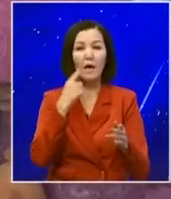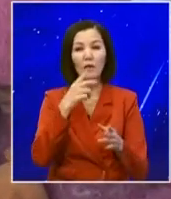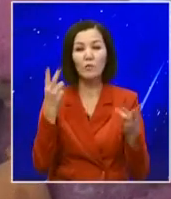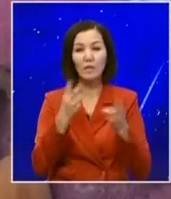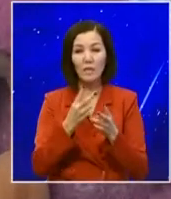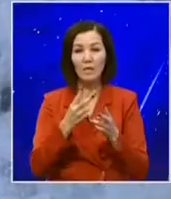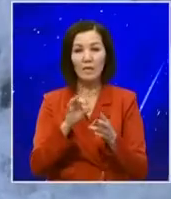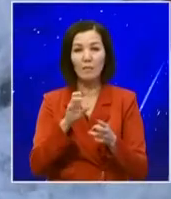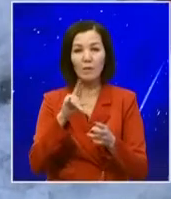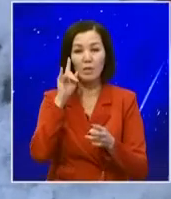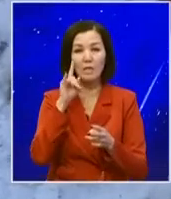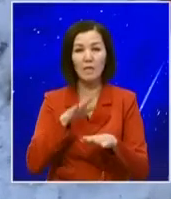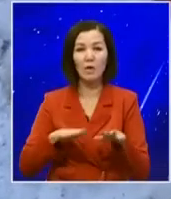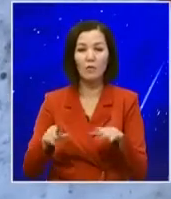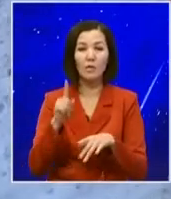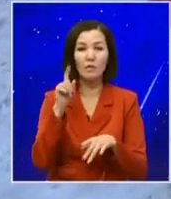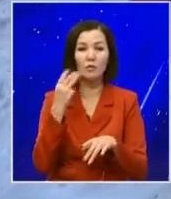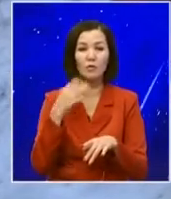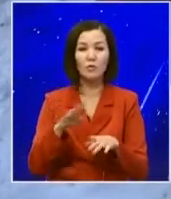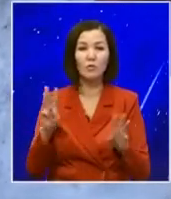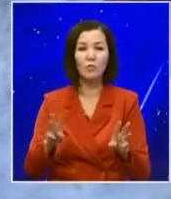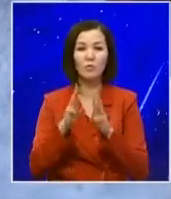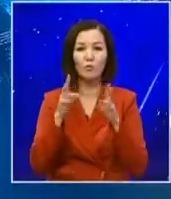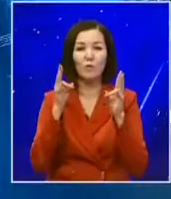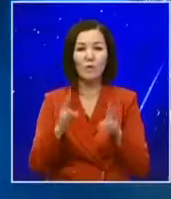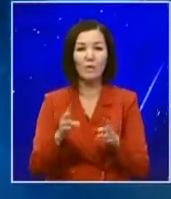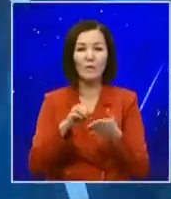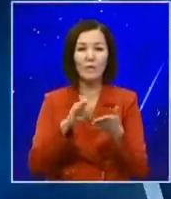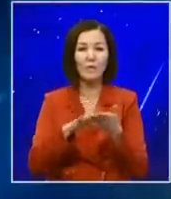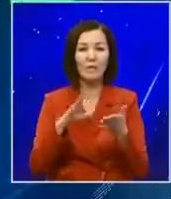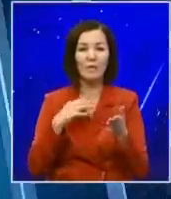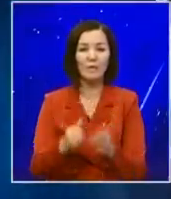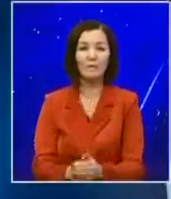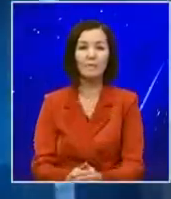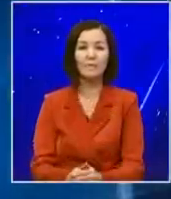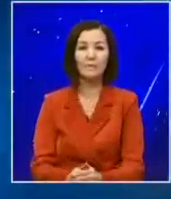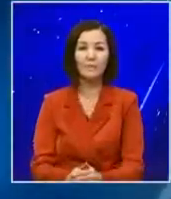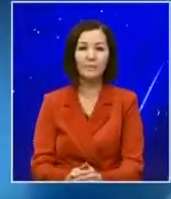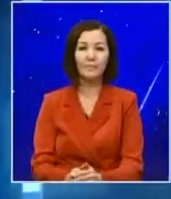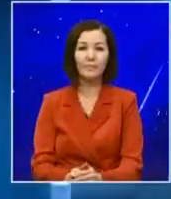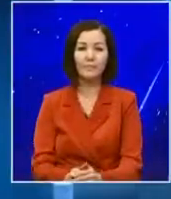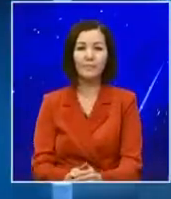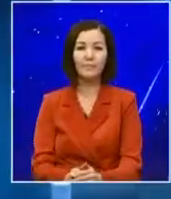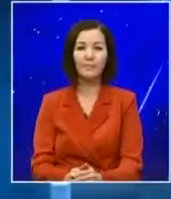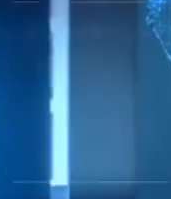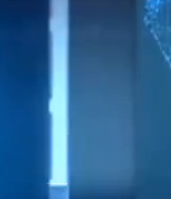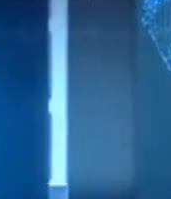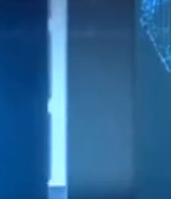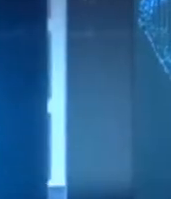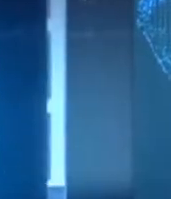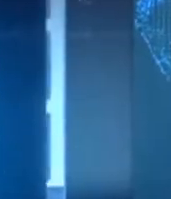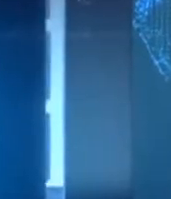Еңбекші қазақ ауданында биыл 144 өрт оқиғасы тіркелген. Меруерт Қыдырбайқызы, Дамир Анетов, Ержан Дүйсен, Жетісу